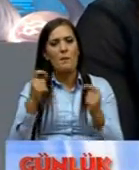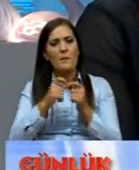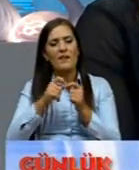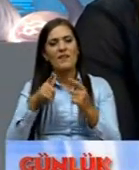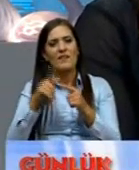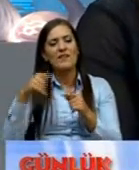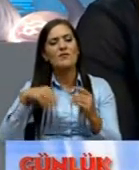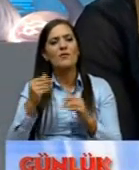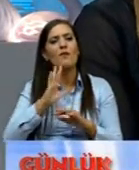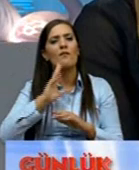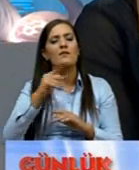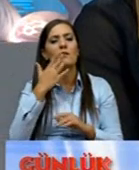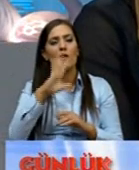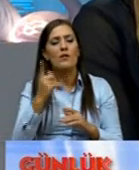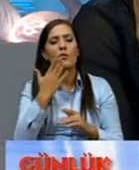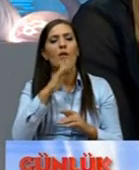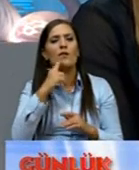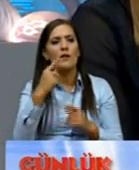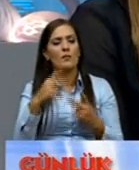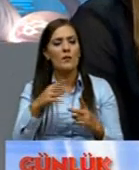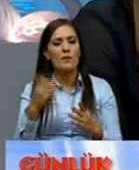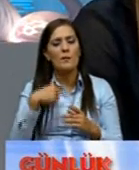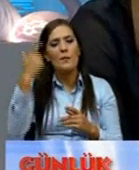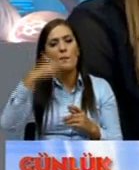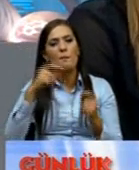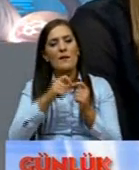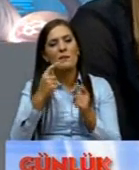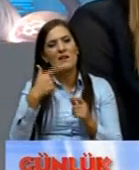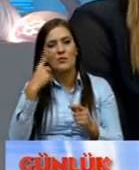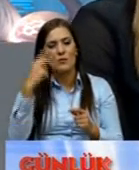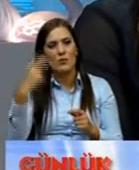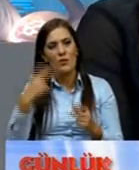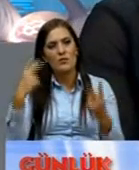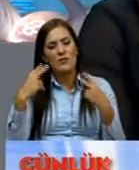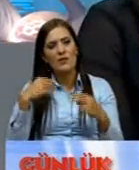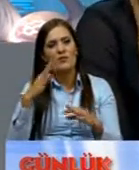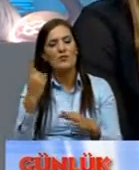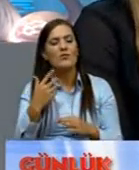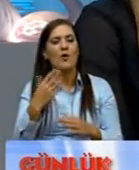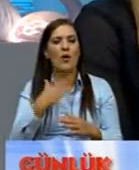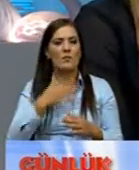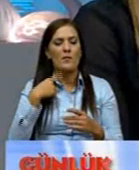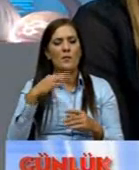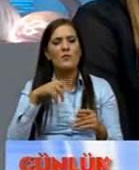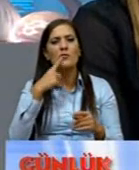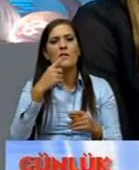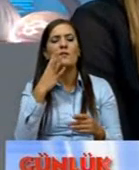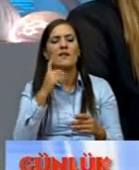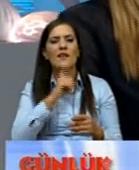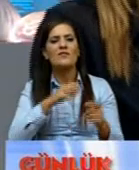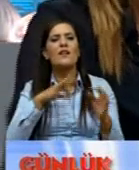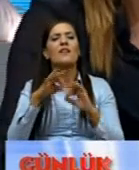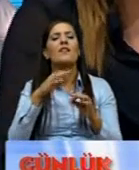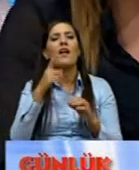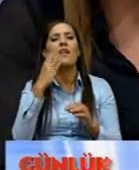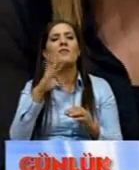çok fazla yok. Hatta yok diyebilirim. Çünkü bikini de biraz daha görsellik ön planda. Bu söylediğim yanlış anlaşılmasın. Ben